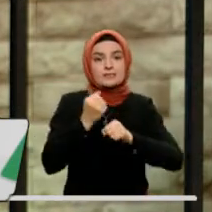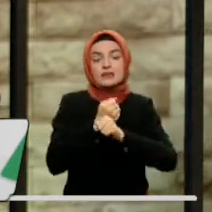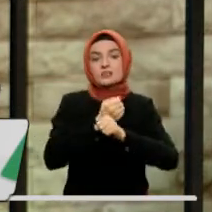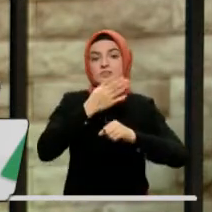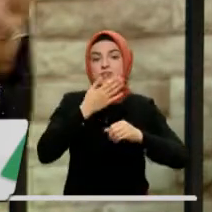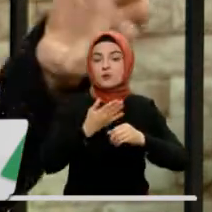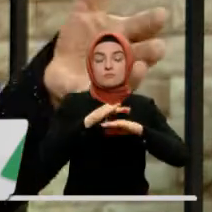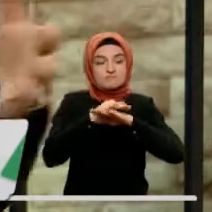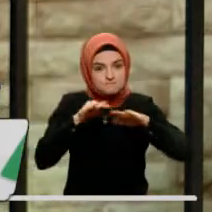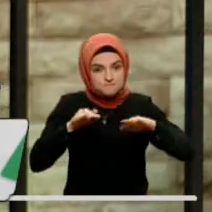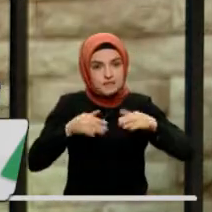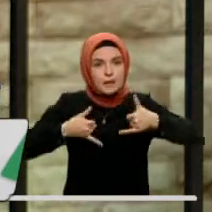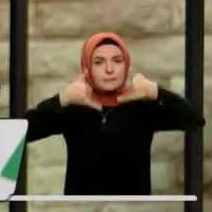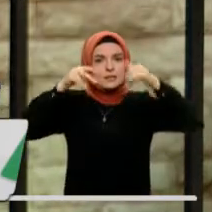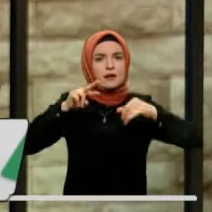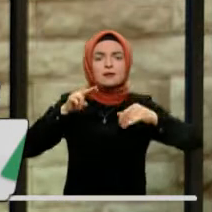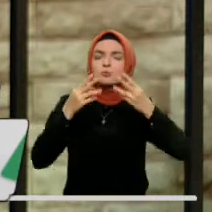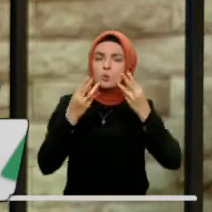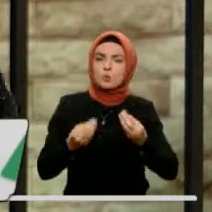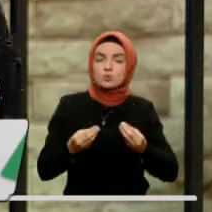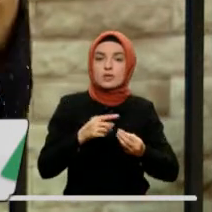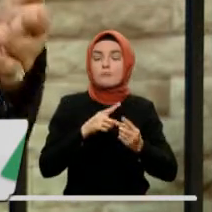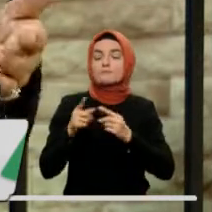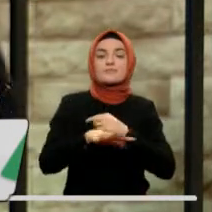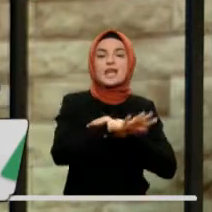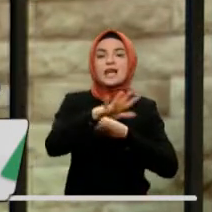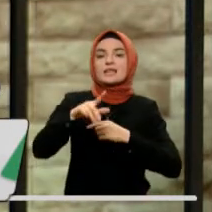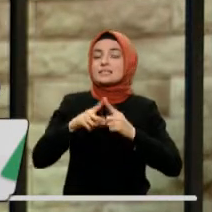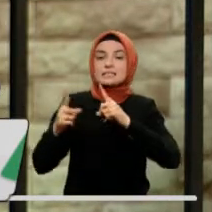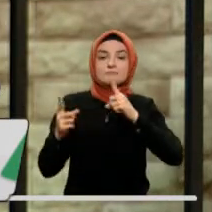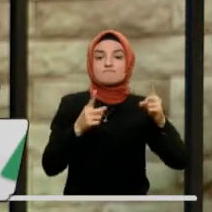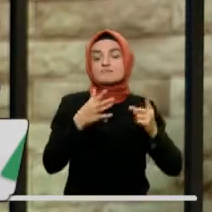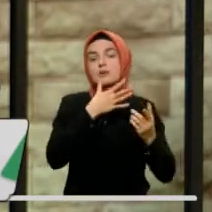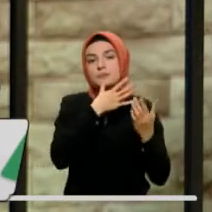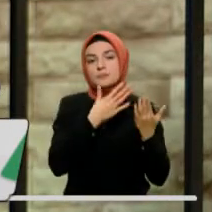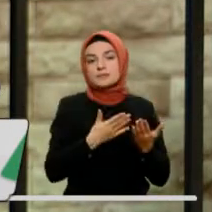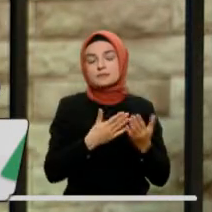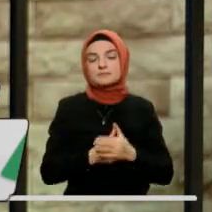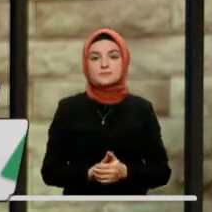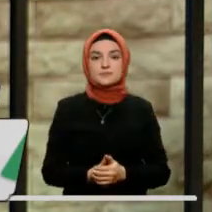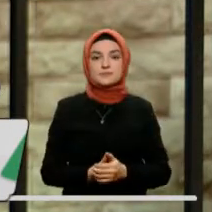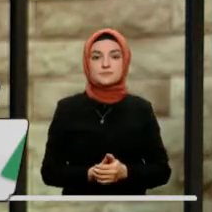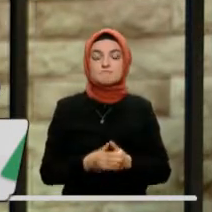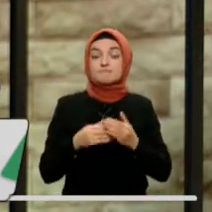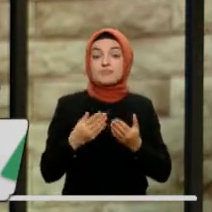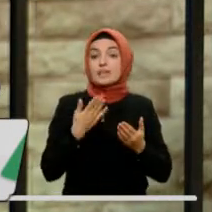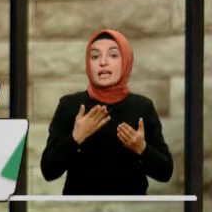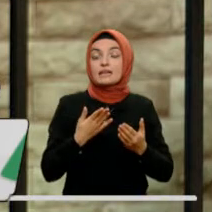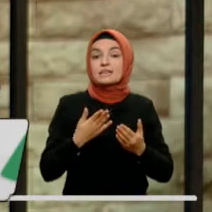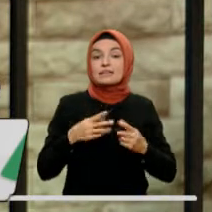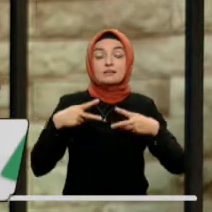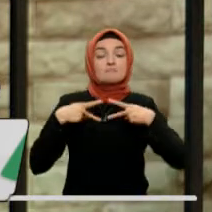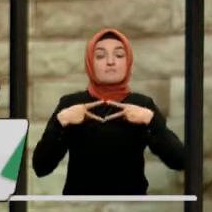yapısı ortada olurdu. Herkes birbirini tanırdı. Nereden kız alacağını veya nereden hangi damat